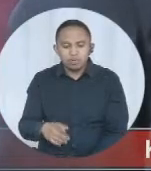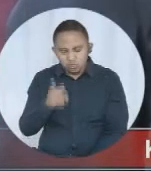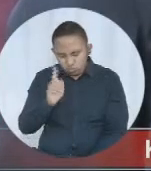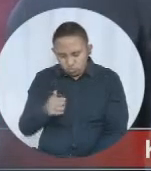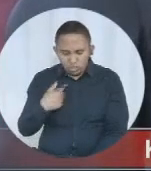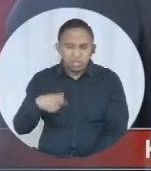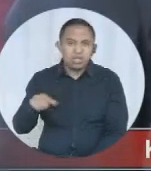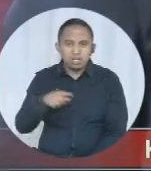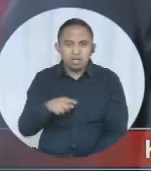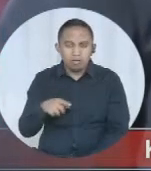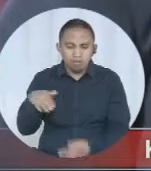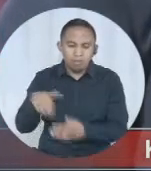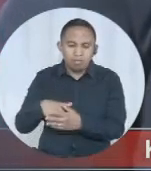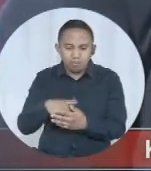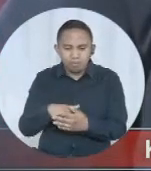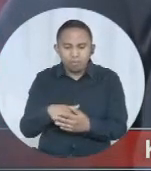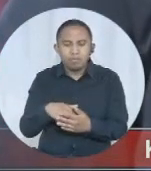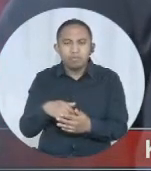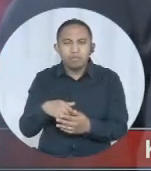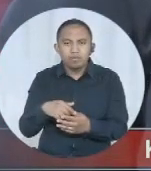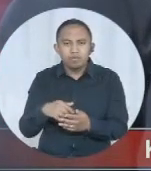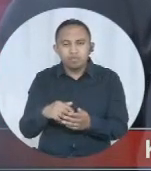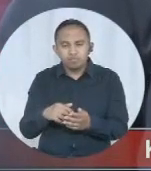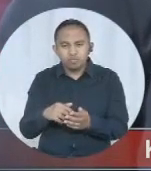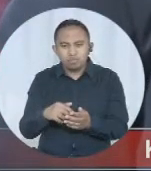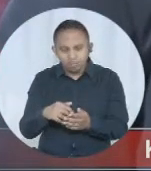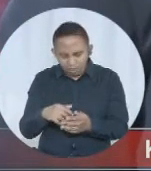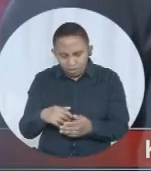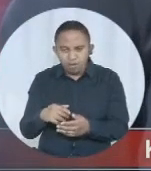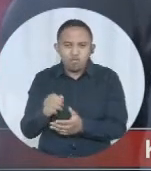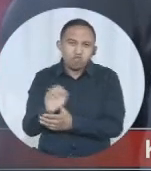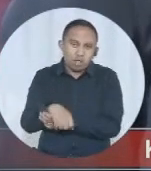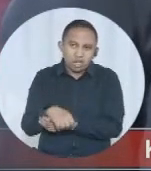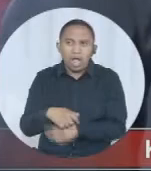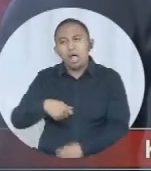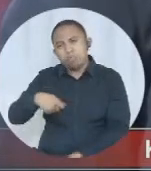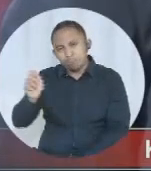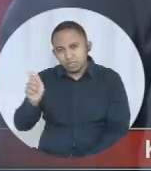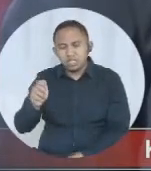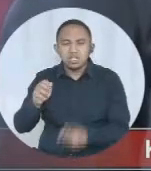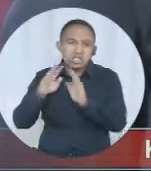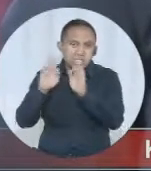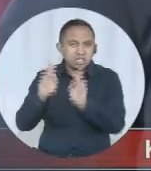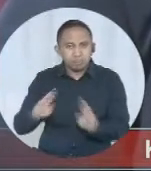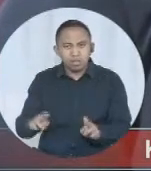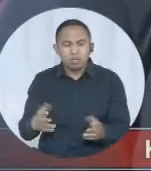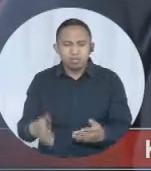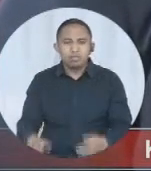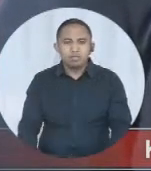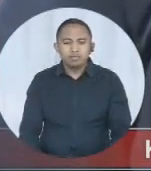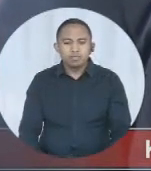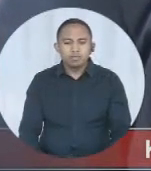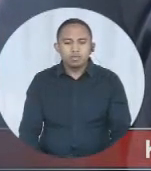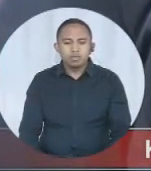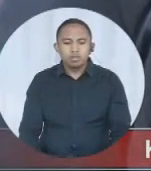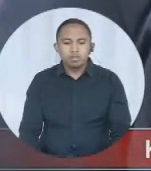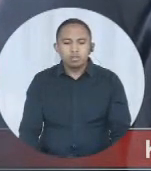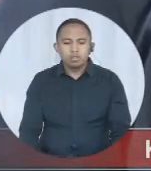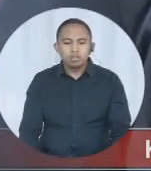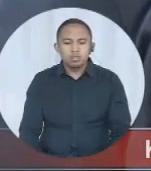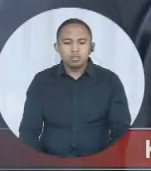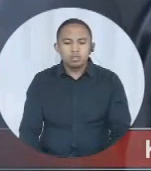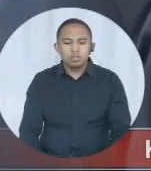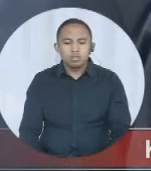tsika amin'ny tsena iraisam-pirenena fa ato anatiny koa tsika dia zahana koa ny